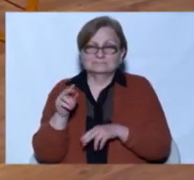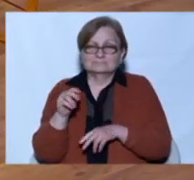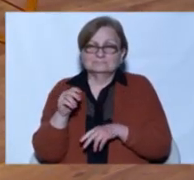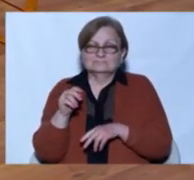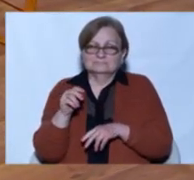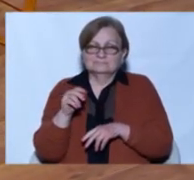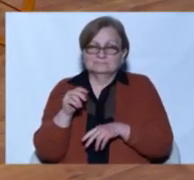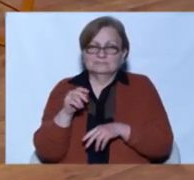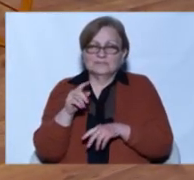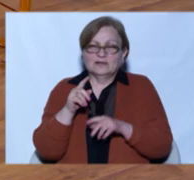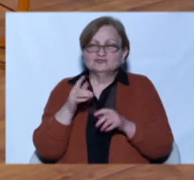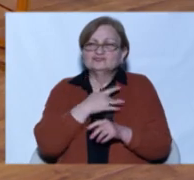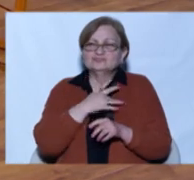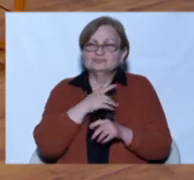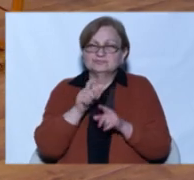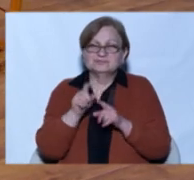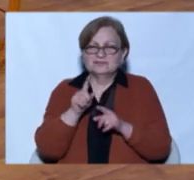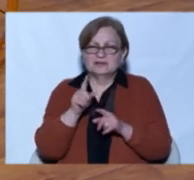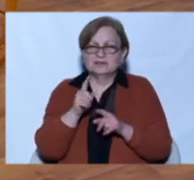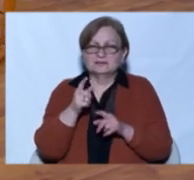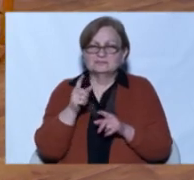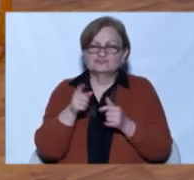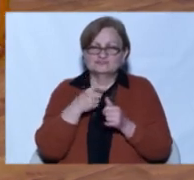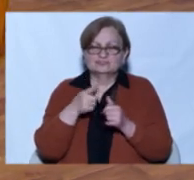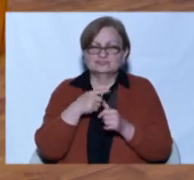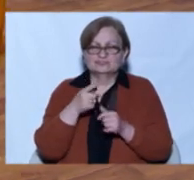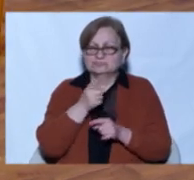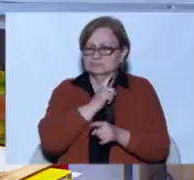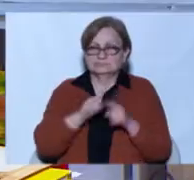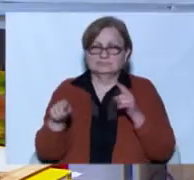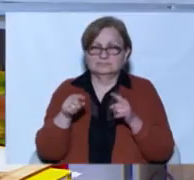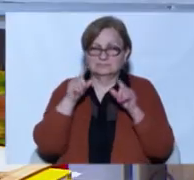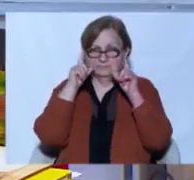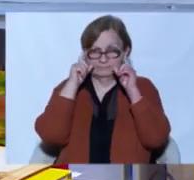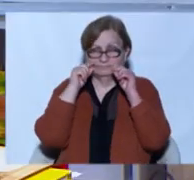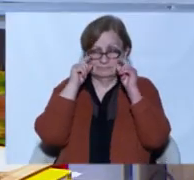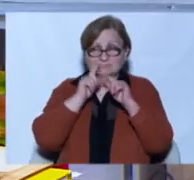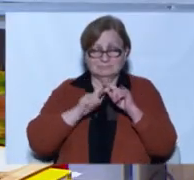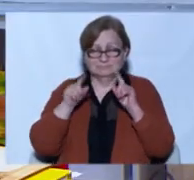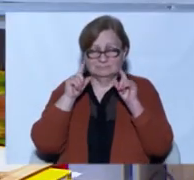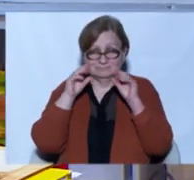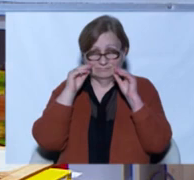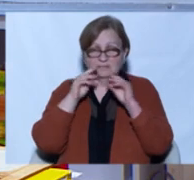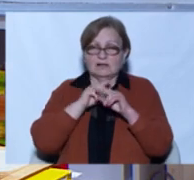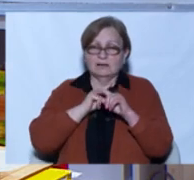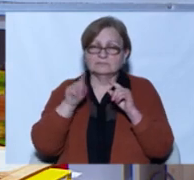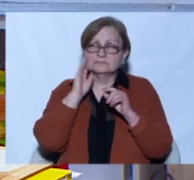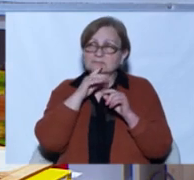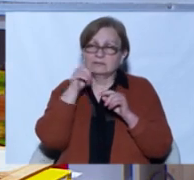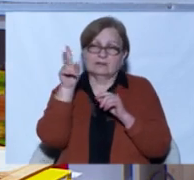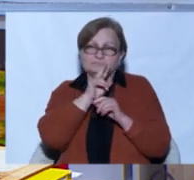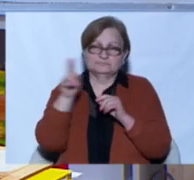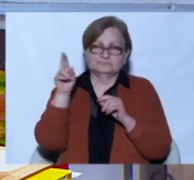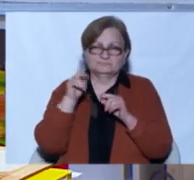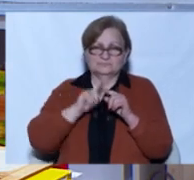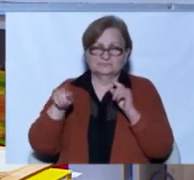იგივე მნიშვნელობა აქვს ამ ფრაზას. აი მაგალითად, დახამხამეთ თვალები, ხო ძალიან სწრაფი მოქმედებაა, რა შეიძლება მოასწრო ამ